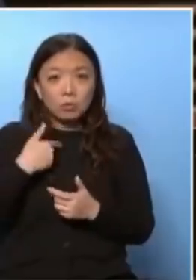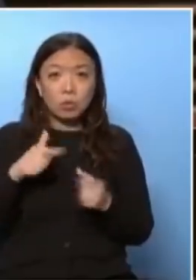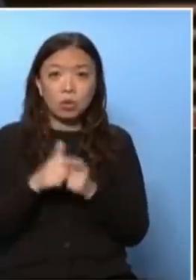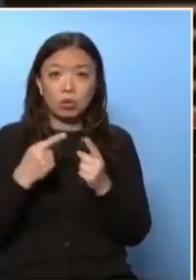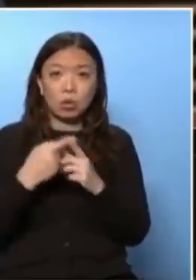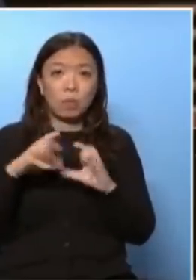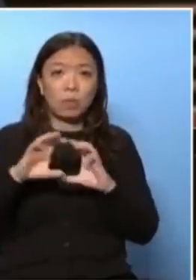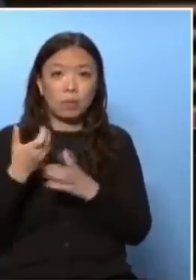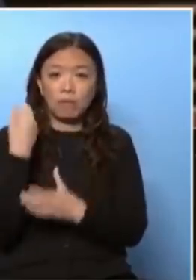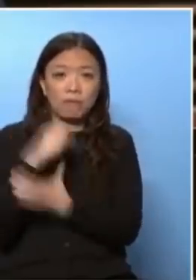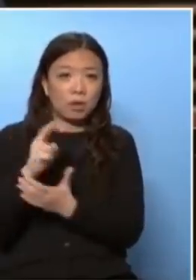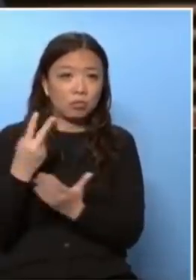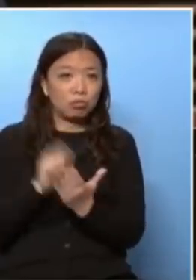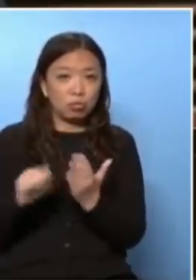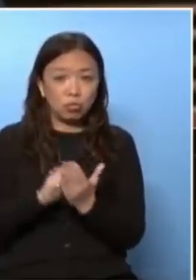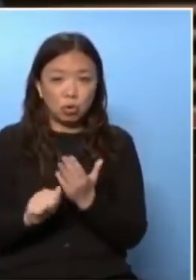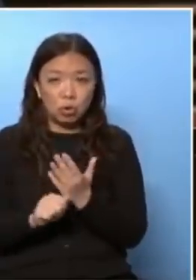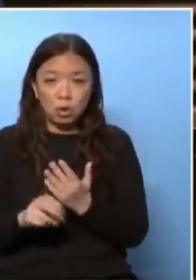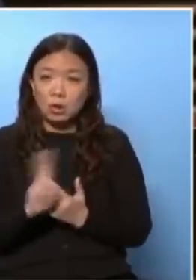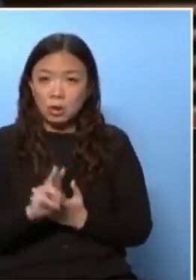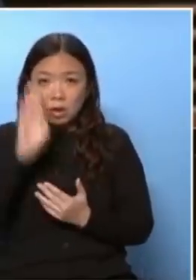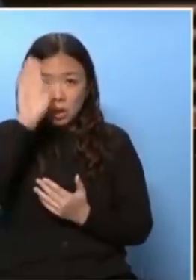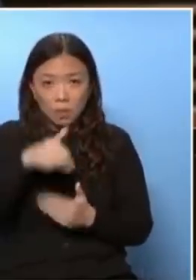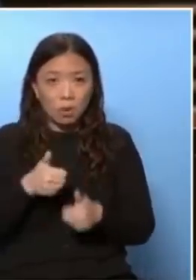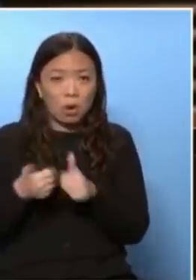條條例草案，我亦都希望靠法